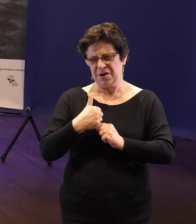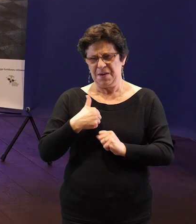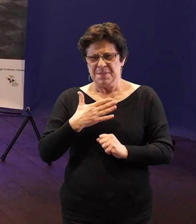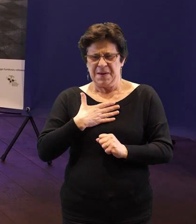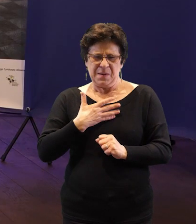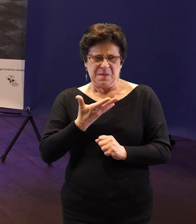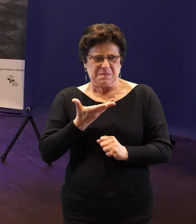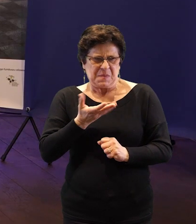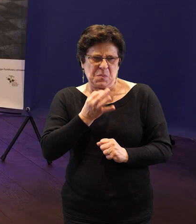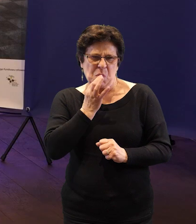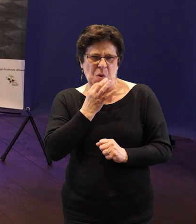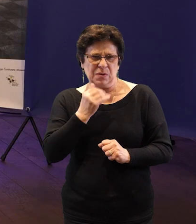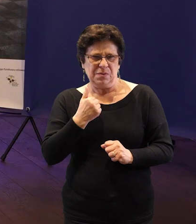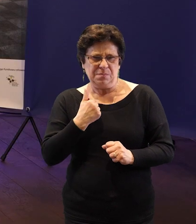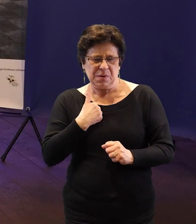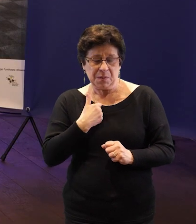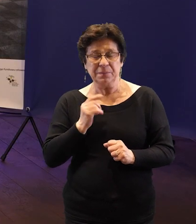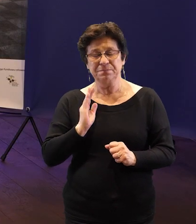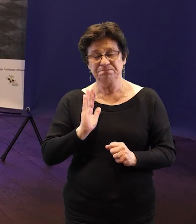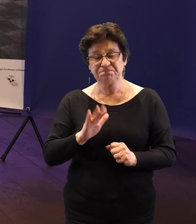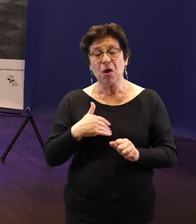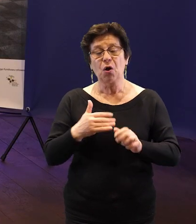W jednej z książek przeczytałem